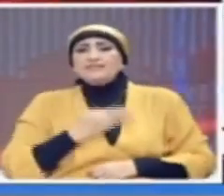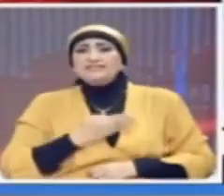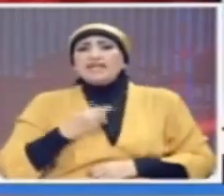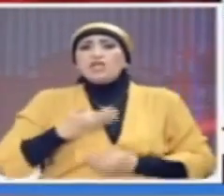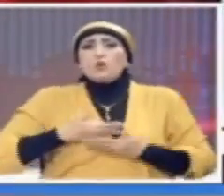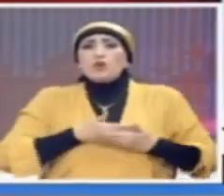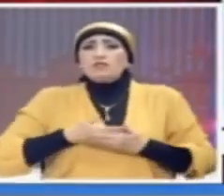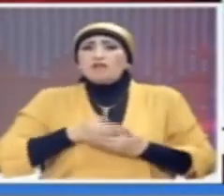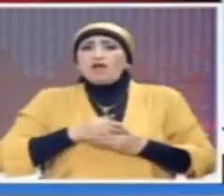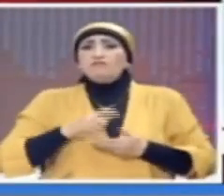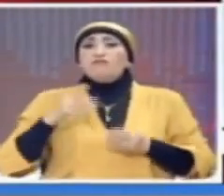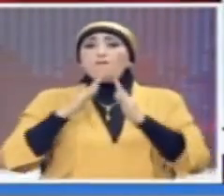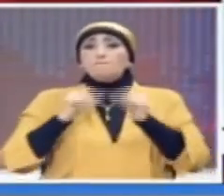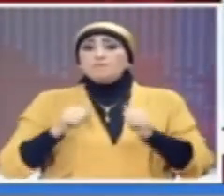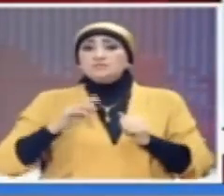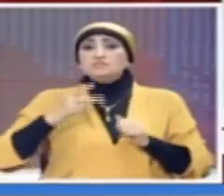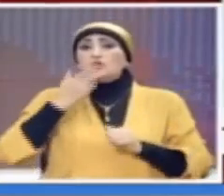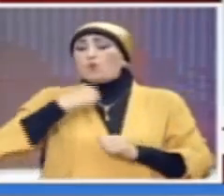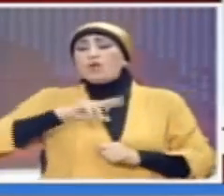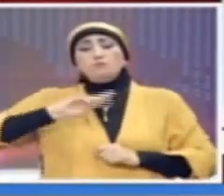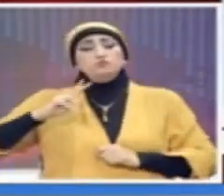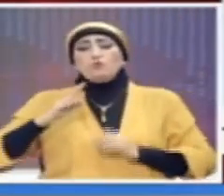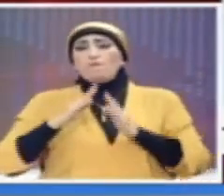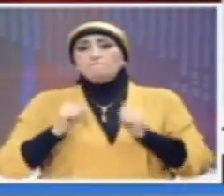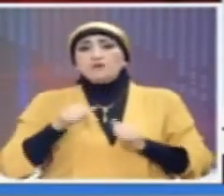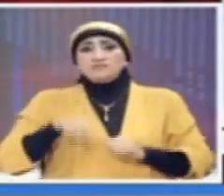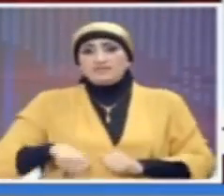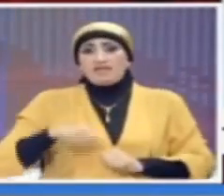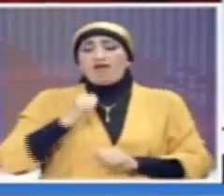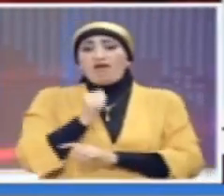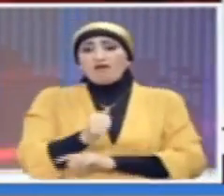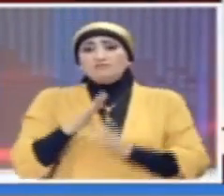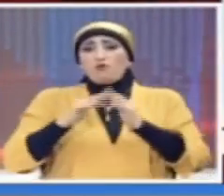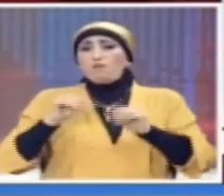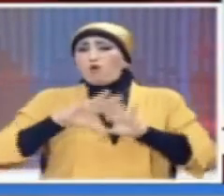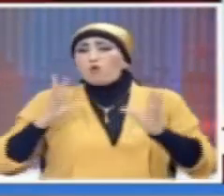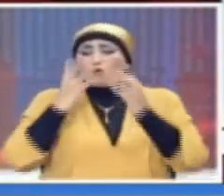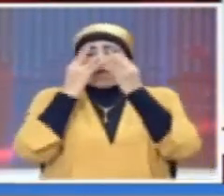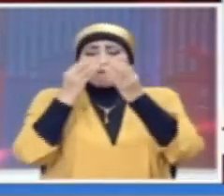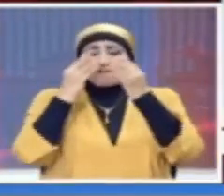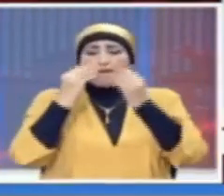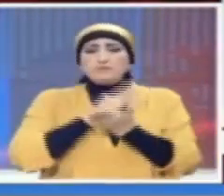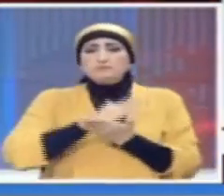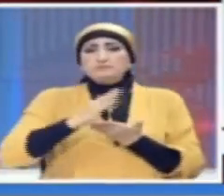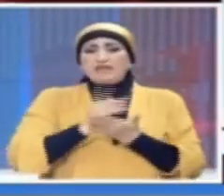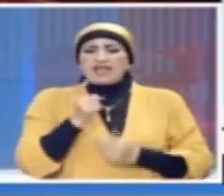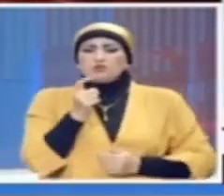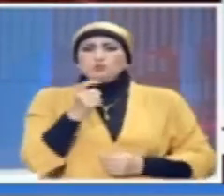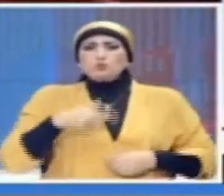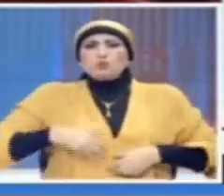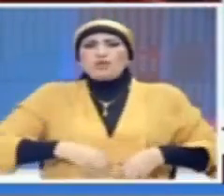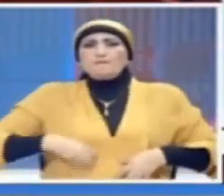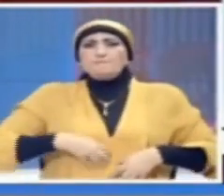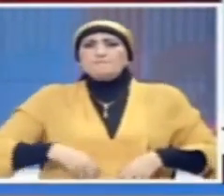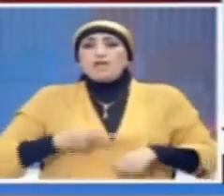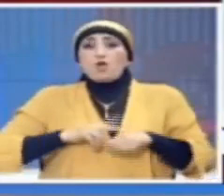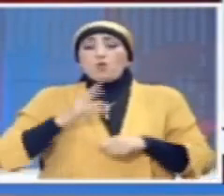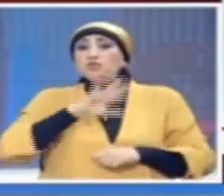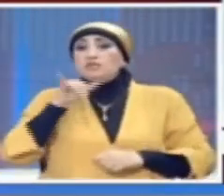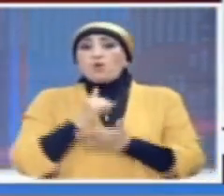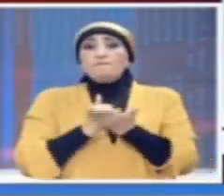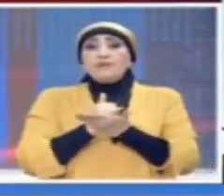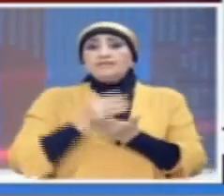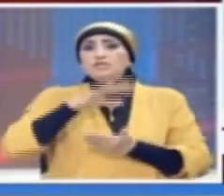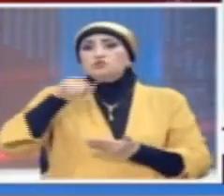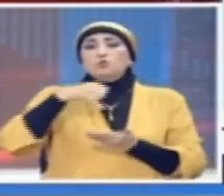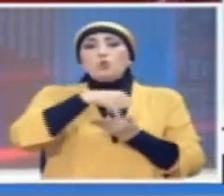ورياض الأطفال المصريين وغير المصريين المقيمين على أرض مصر بالمجان، وذلك على مستوى المدارس بجميع